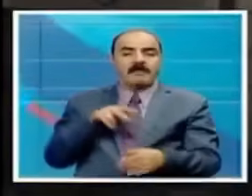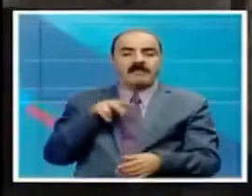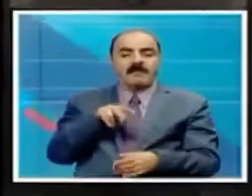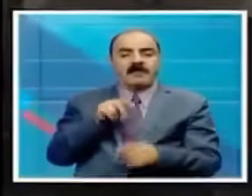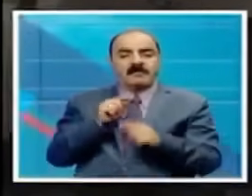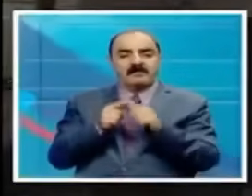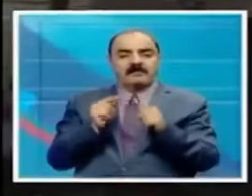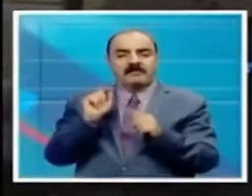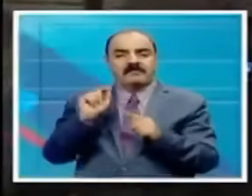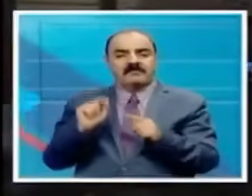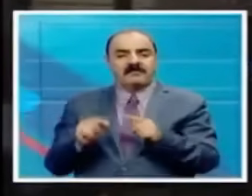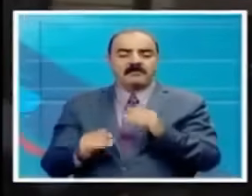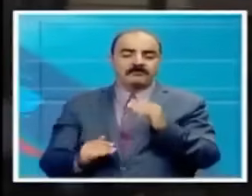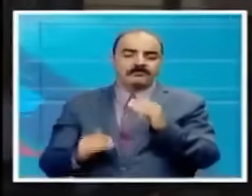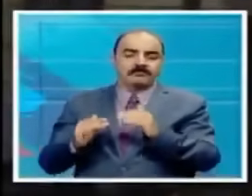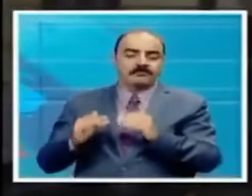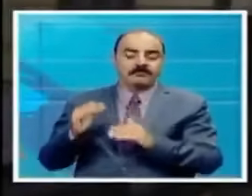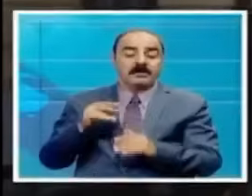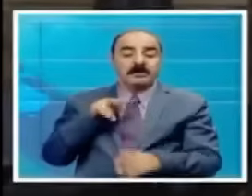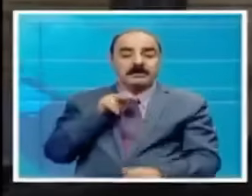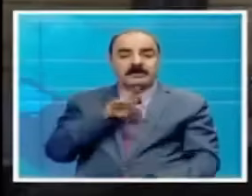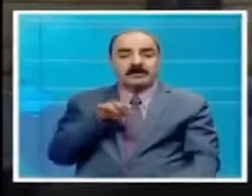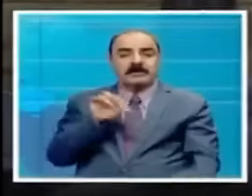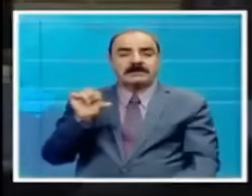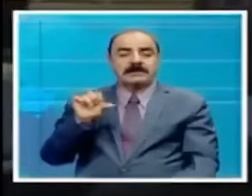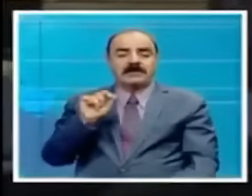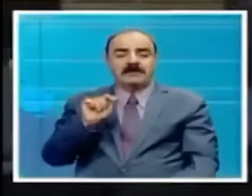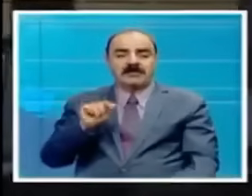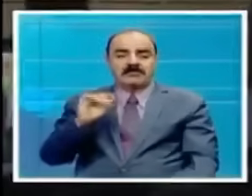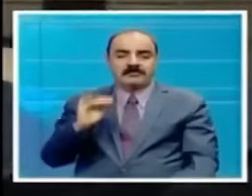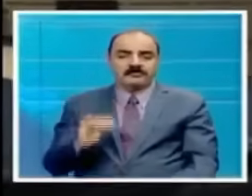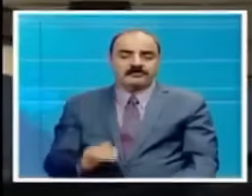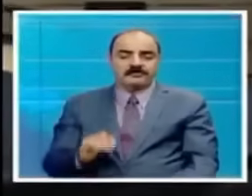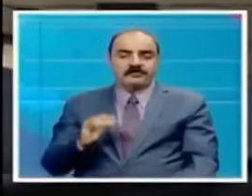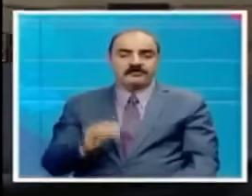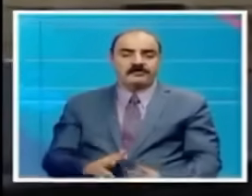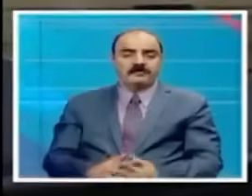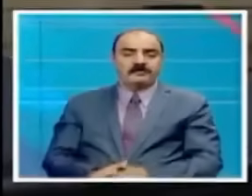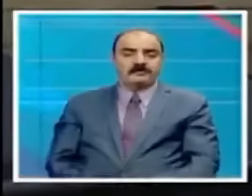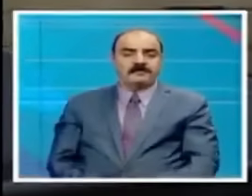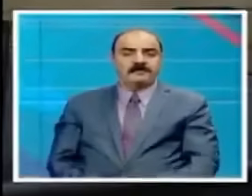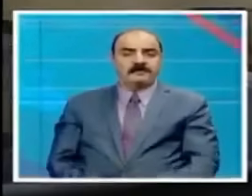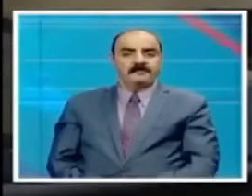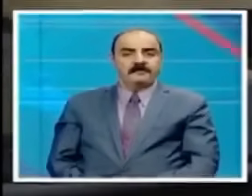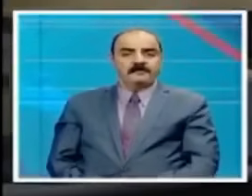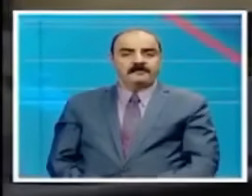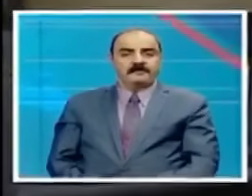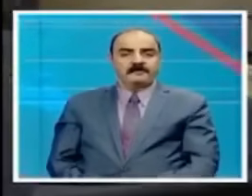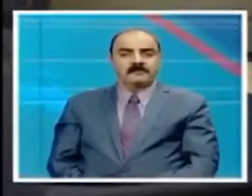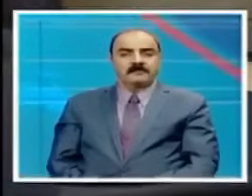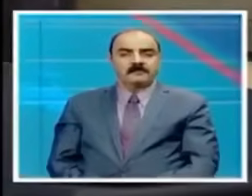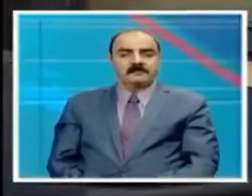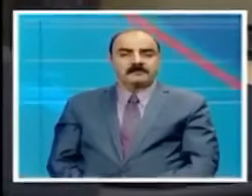بنسب تراوحت بين 8.8% و 8.9%.